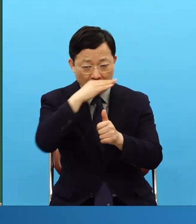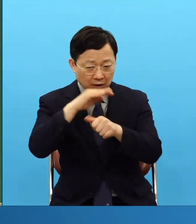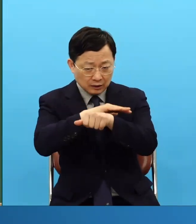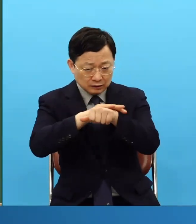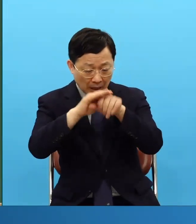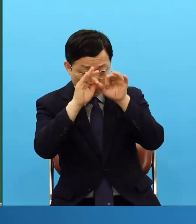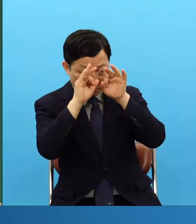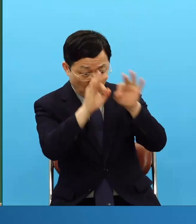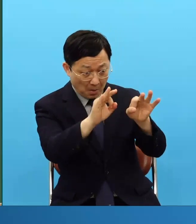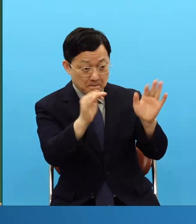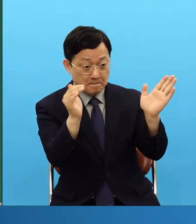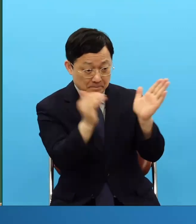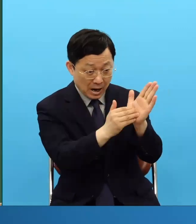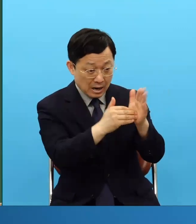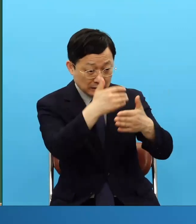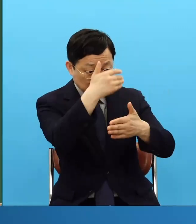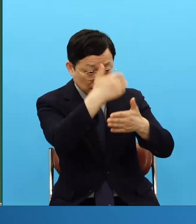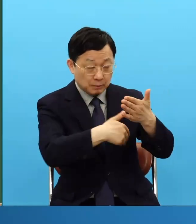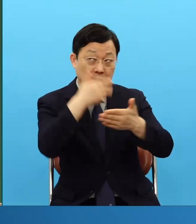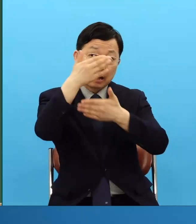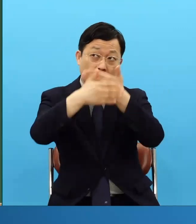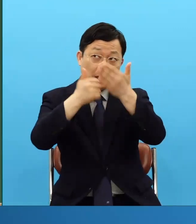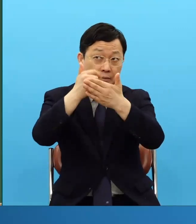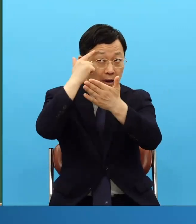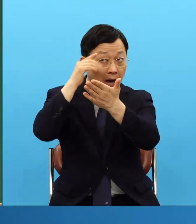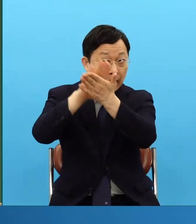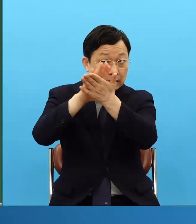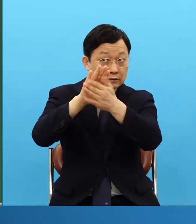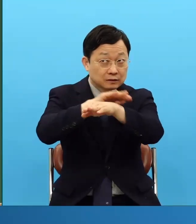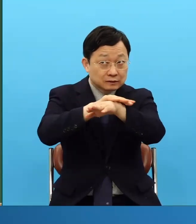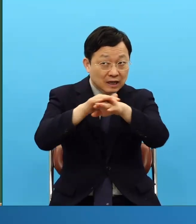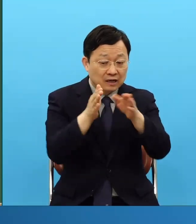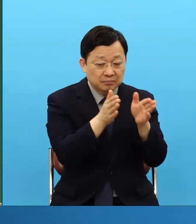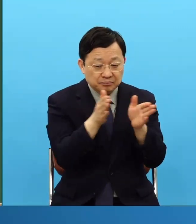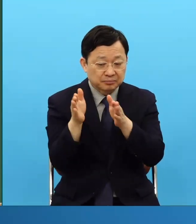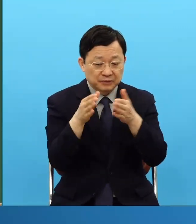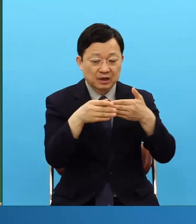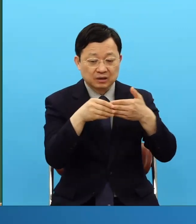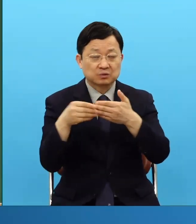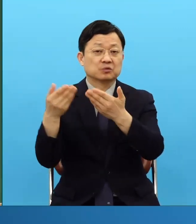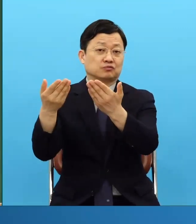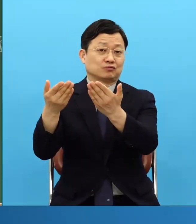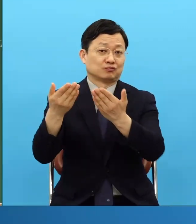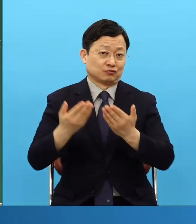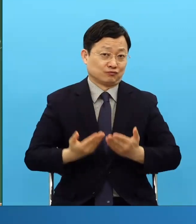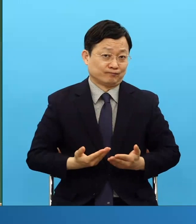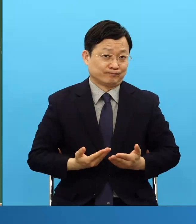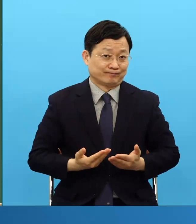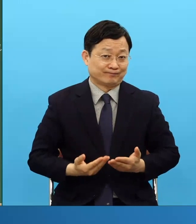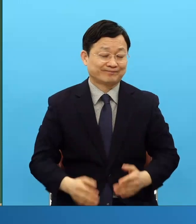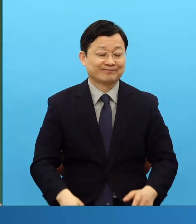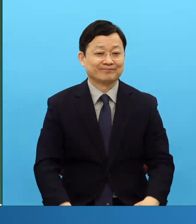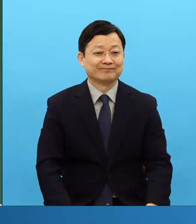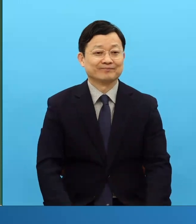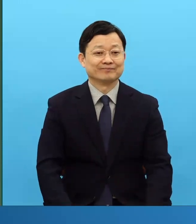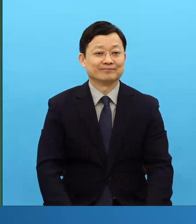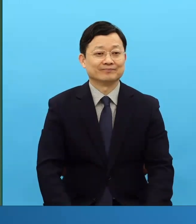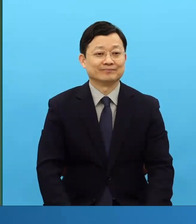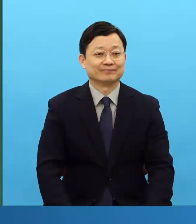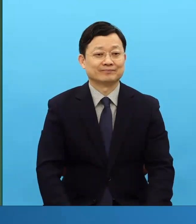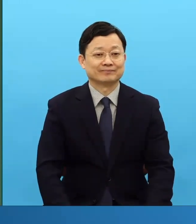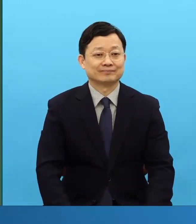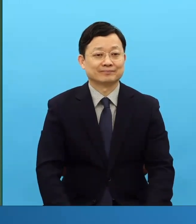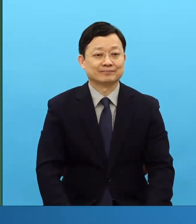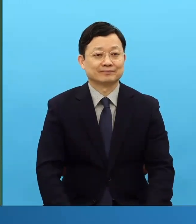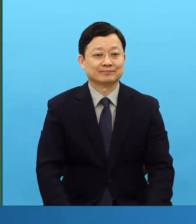나머지는 하나님이 하시는 It 겁니다. wasn't a difficult thing. If you just hold accurately God's covenant, God takes care of the rest. 어떤 면에서는 힘들 수도 있겠죠. In one